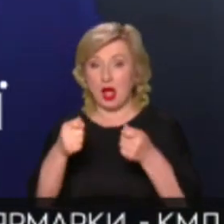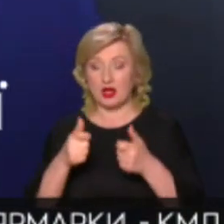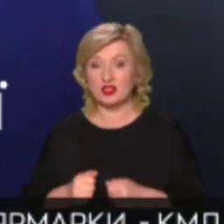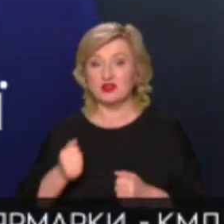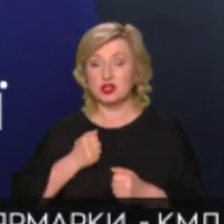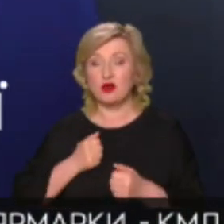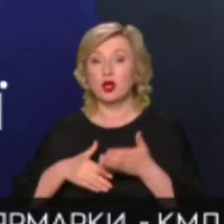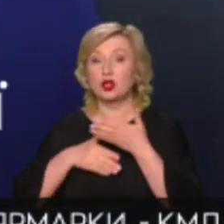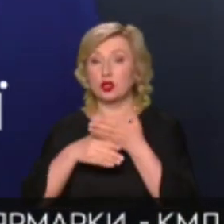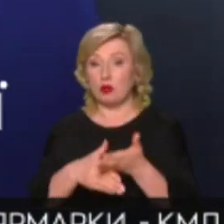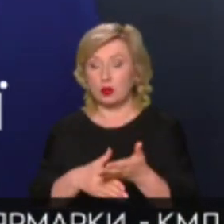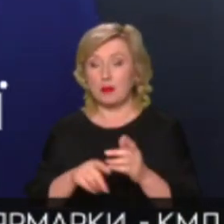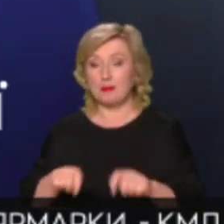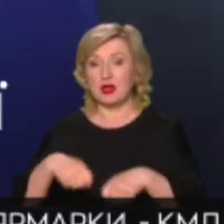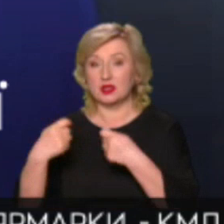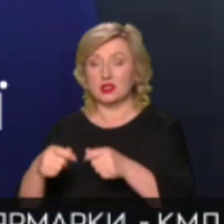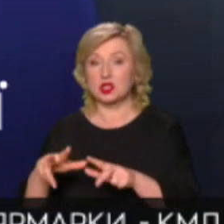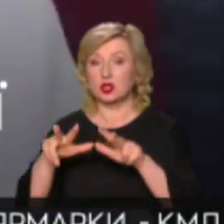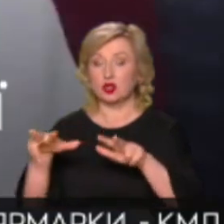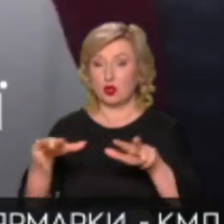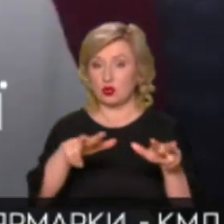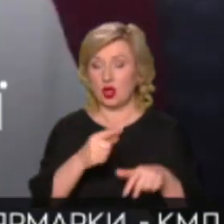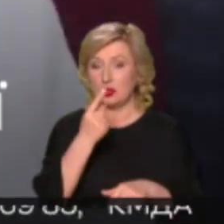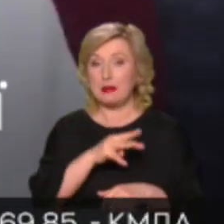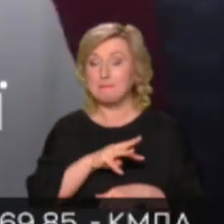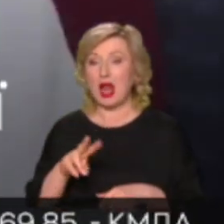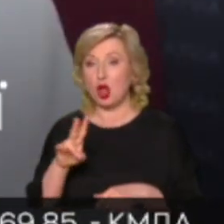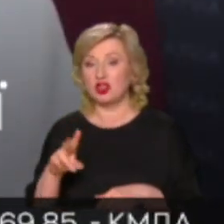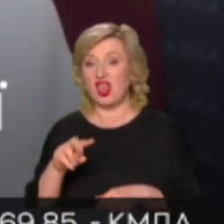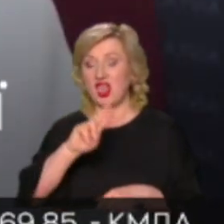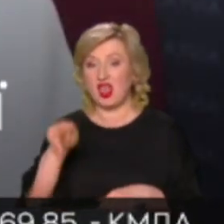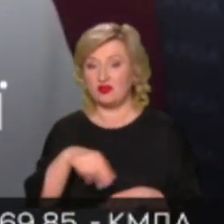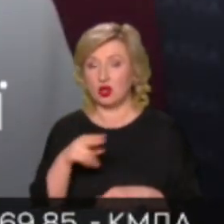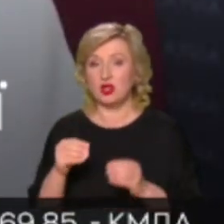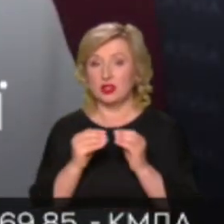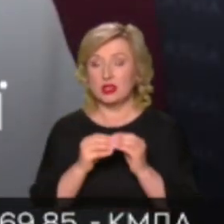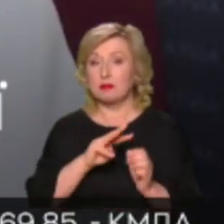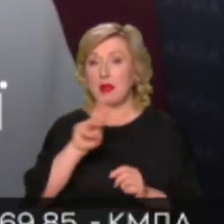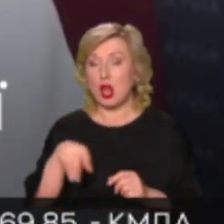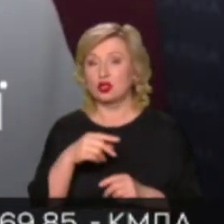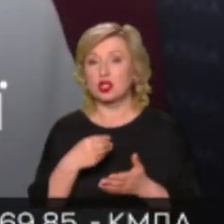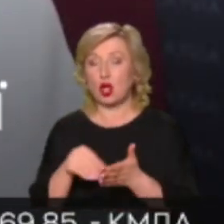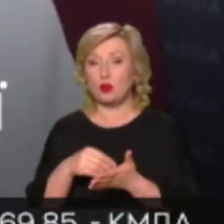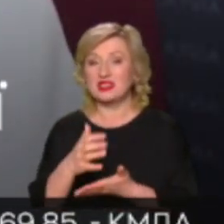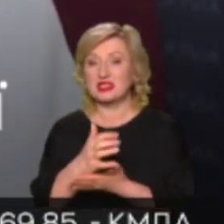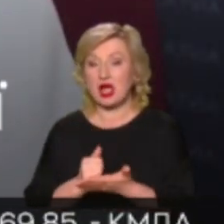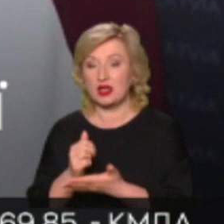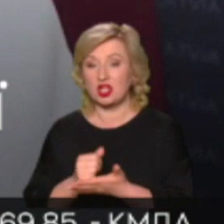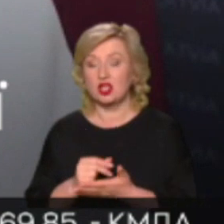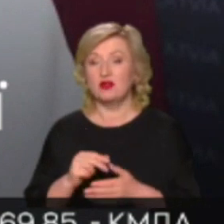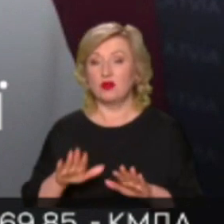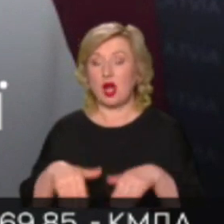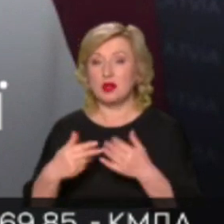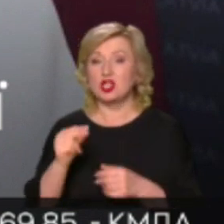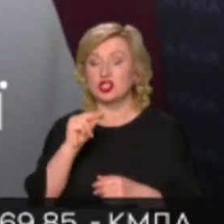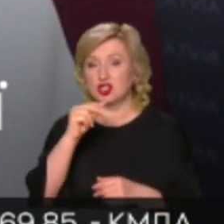України, передасть нам дрони на 1 мільйон євро та внесе 10 мільйонів євро на закупівлю снарядів у рамках чеської ініціативи. Про